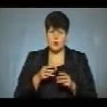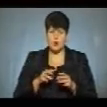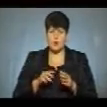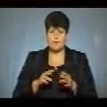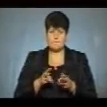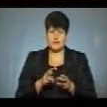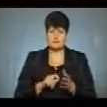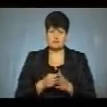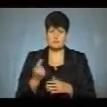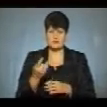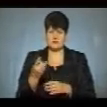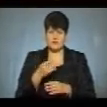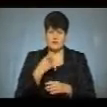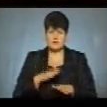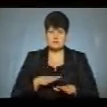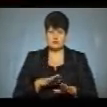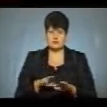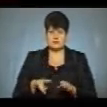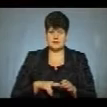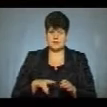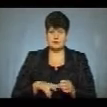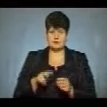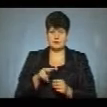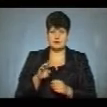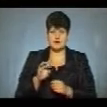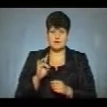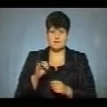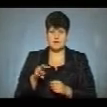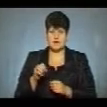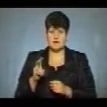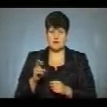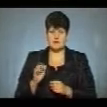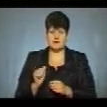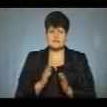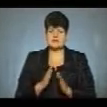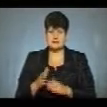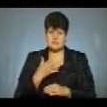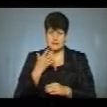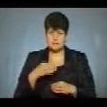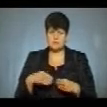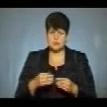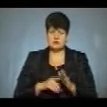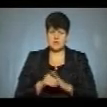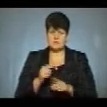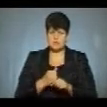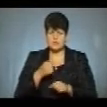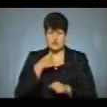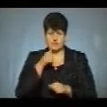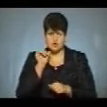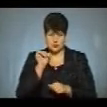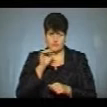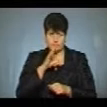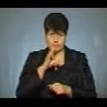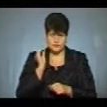вперше, розповідає заступниця директора з господарської роботи Любов Ярмакова. Система теплопостачання в нас почала працювати вчора